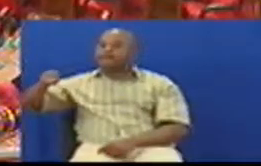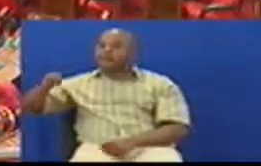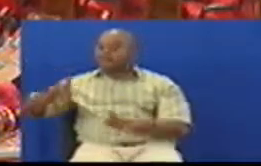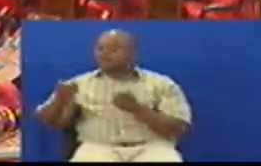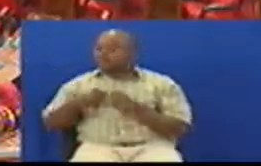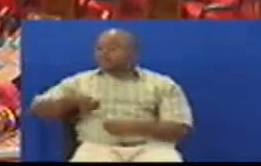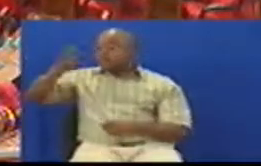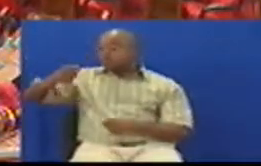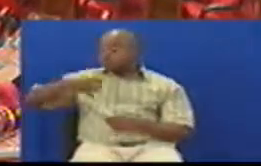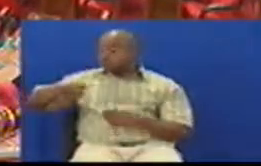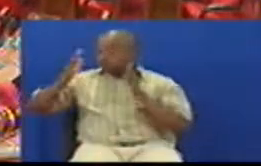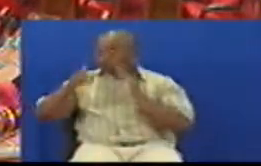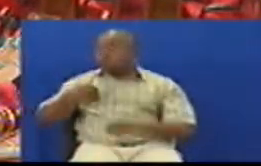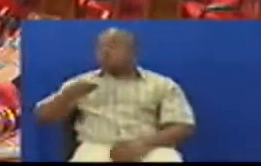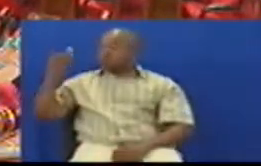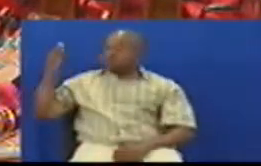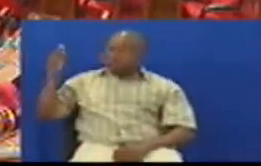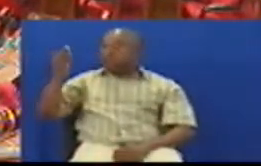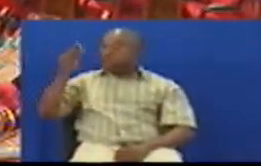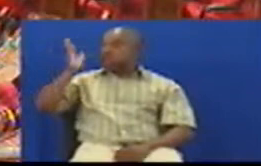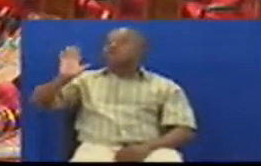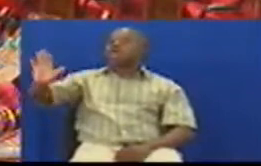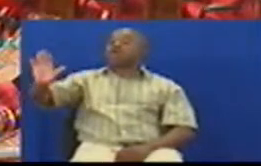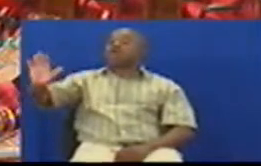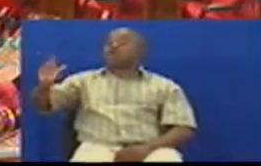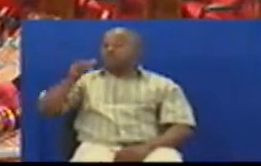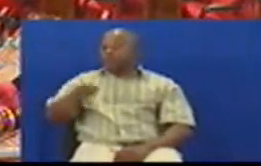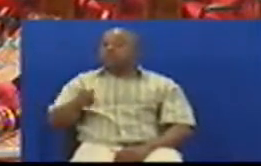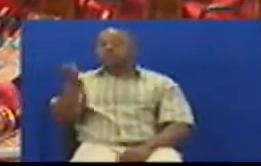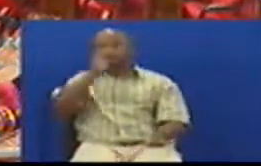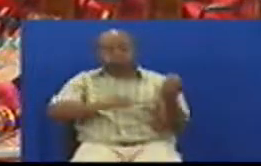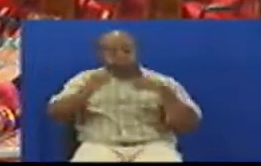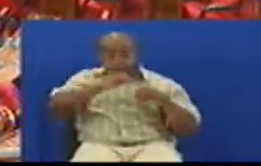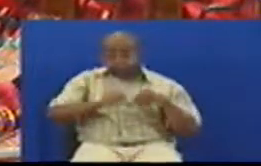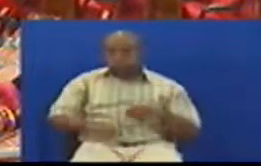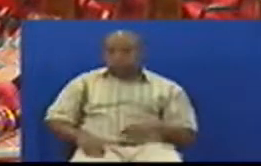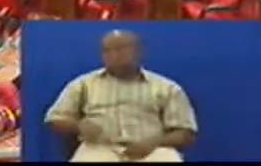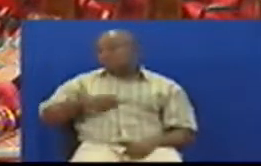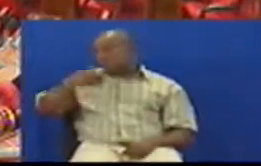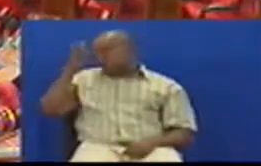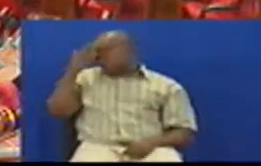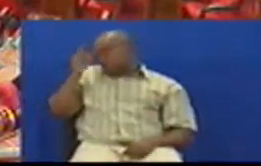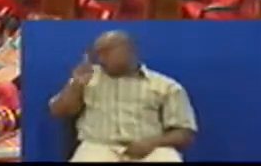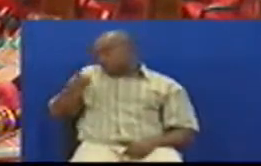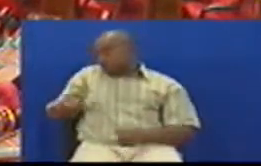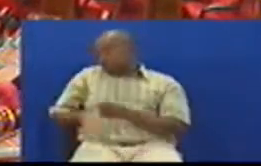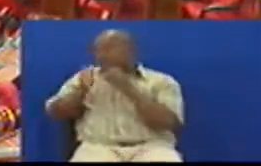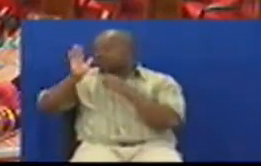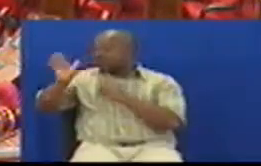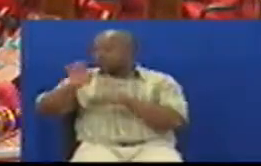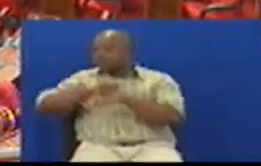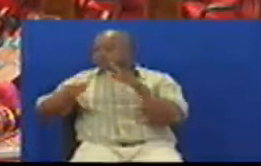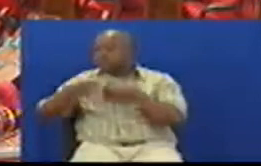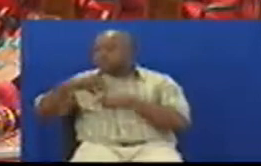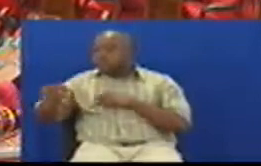yake hii ya ambayo tunachangia leo, lakini nafahamu kwamba ana wasaidizi wake, waziri, manaibu waziri,